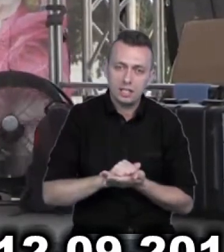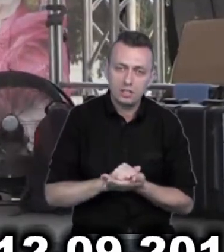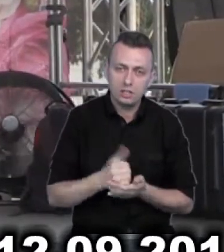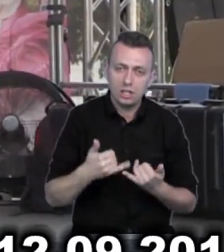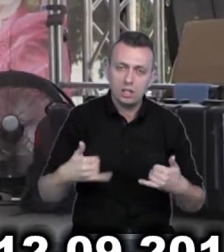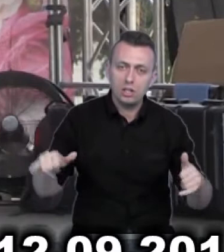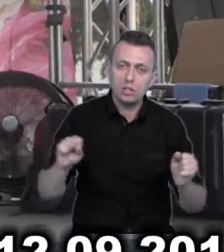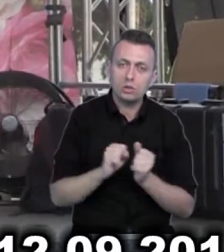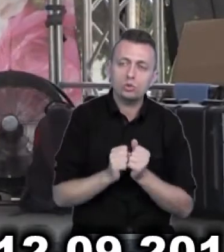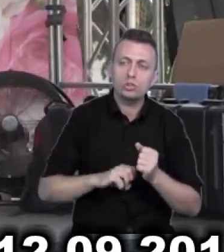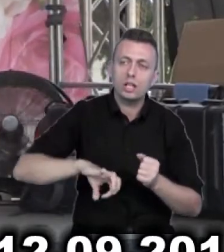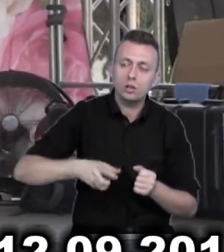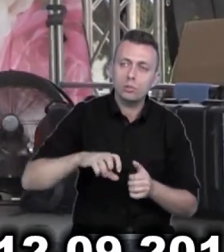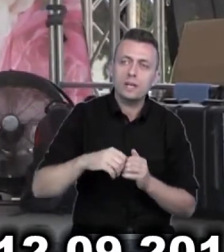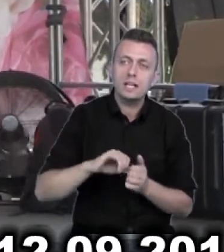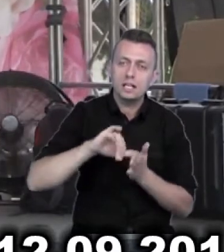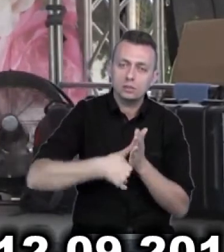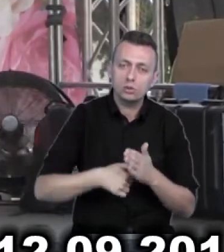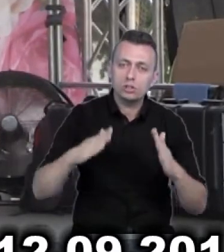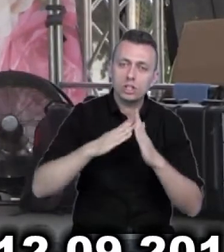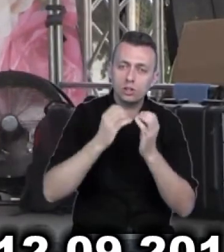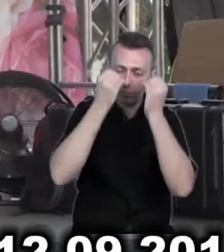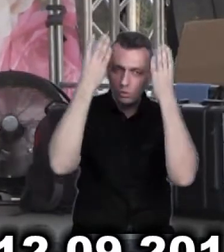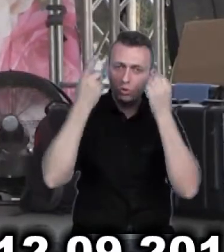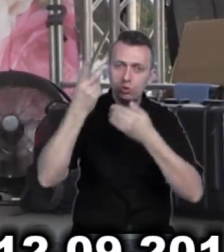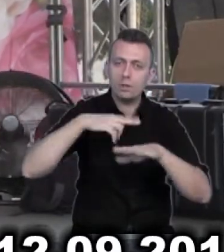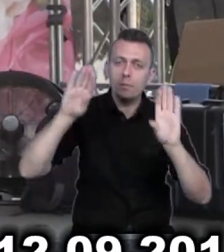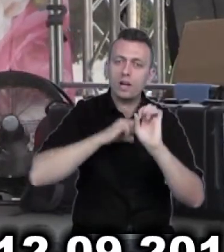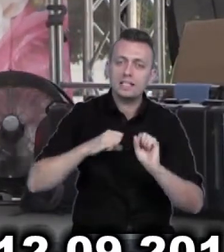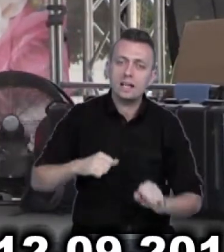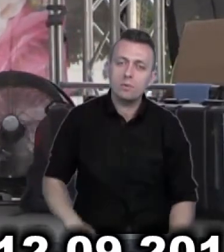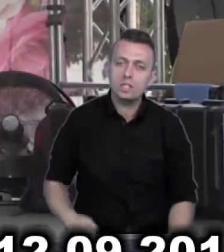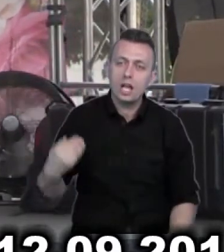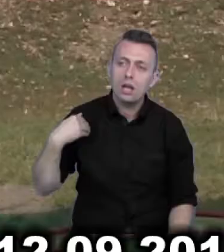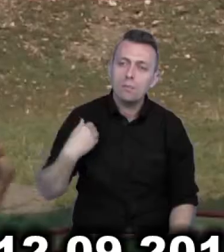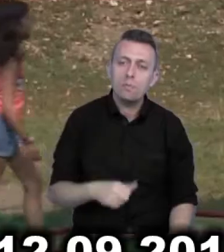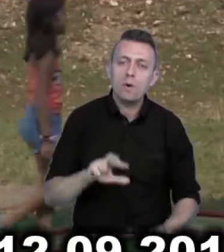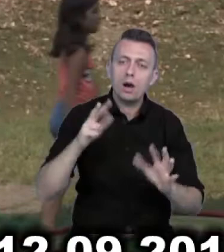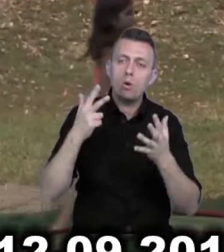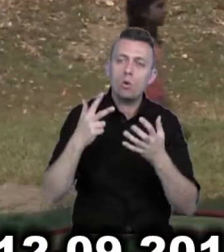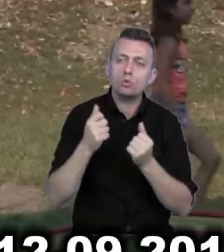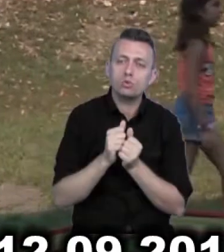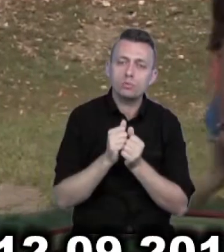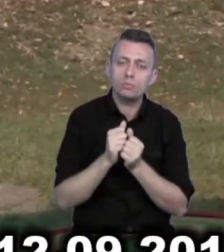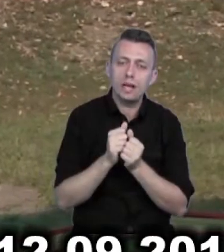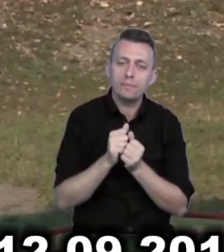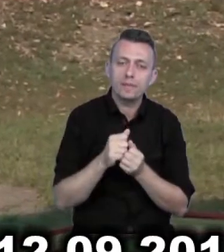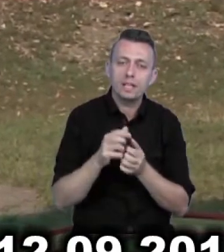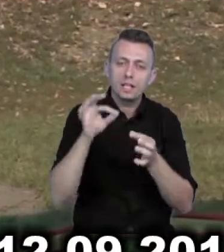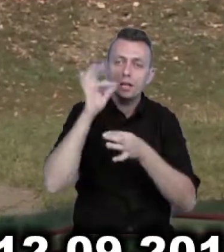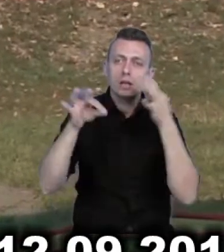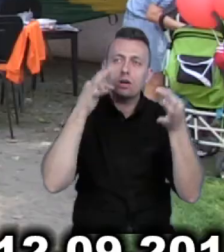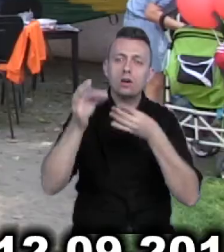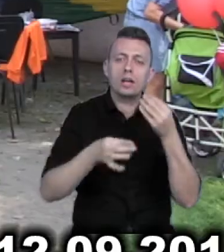Domu Kultury. Nie zabrakło ogólnopolskiego festiwalu piosenki Kwietnik. Była to już 8. edycja. Atrakcji nie zabrakło także w Parku